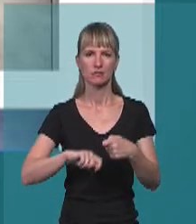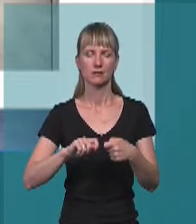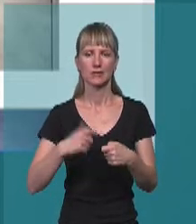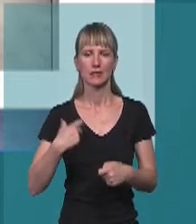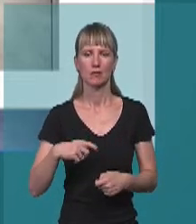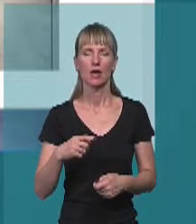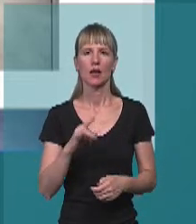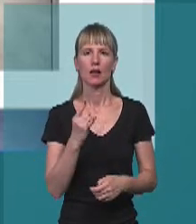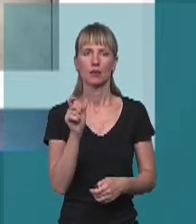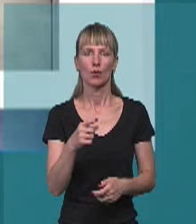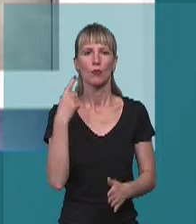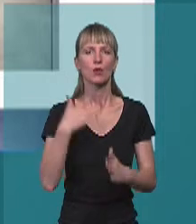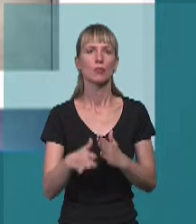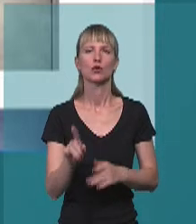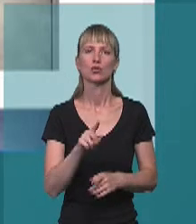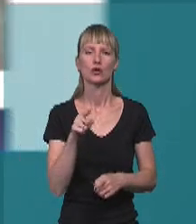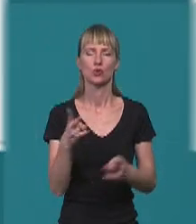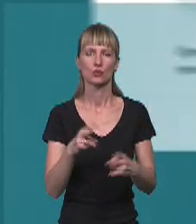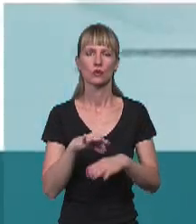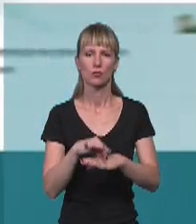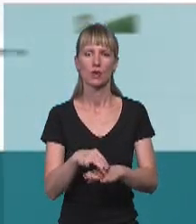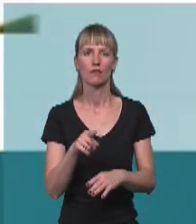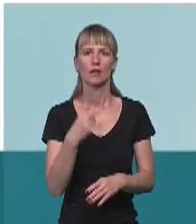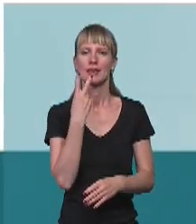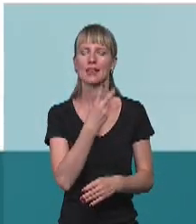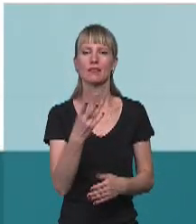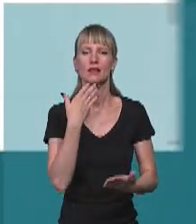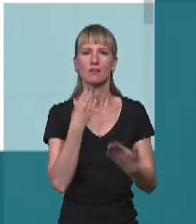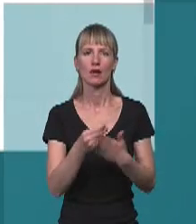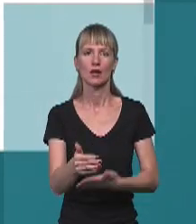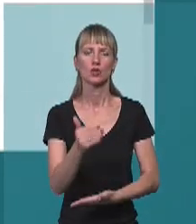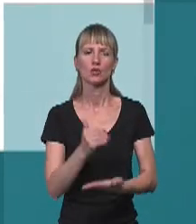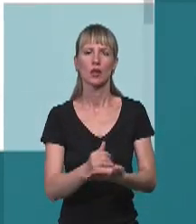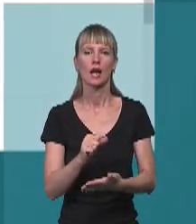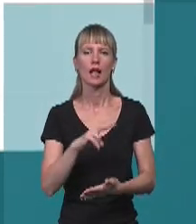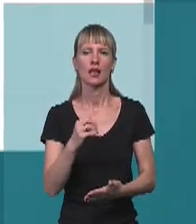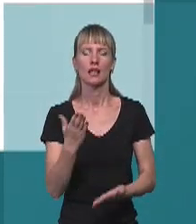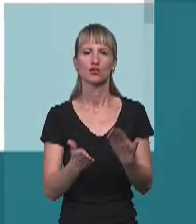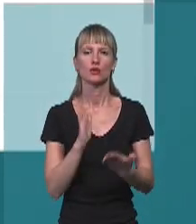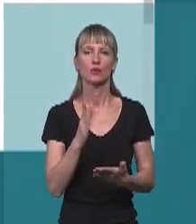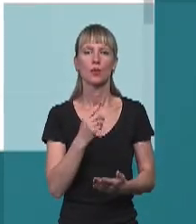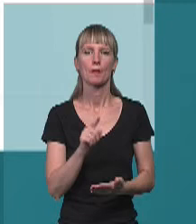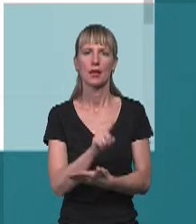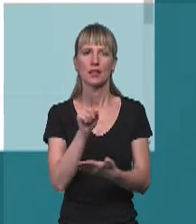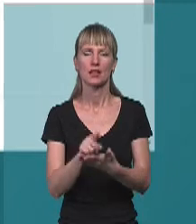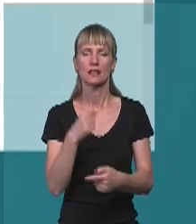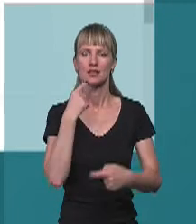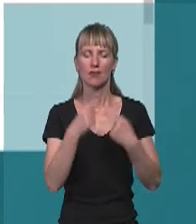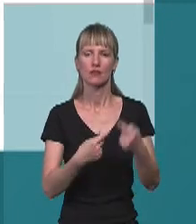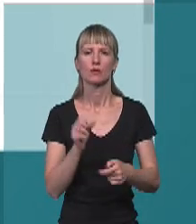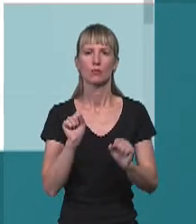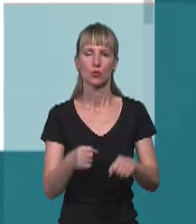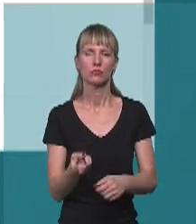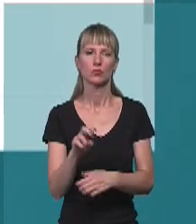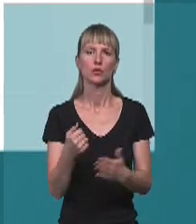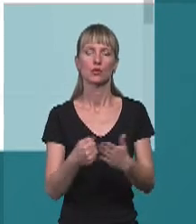сама визначає, що їй пройти. Да? Вона проходить, вона дивиться свої результати, але ж якщо будуть якісь питання, вони завжди можуть звернутися